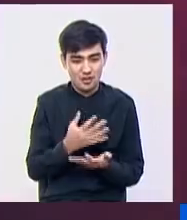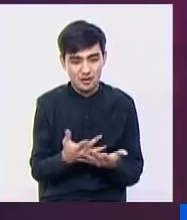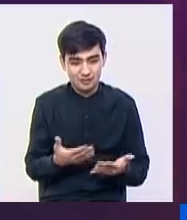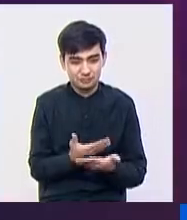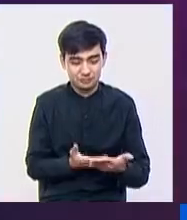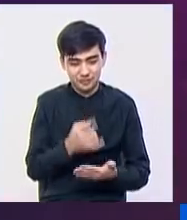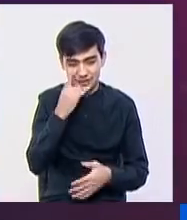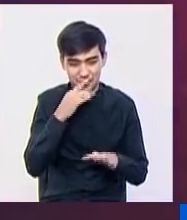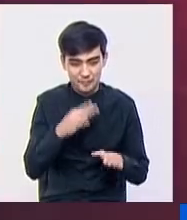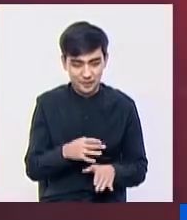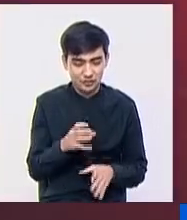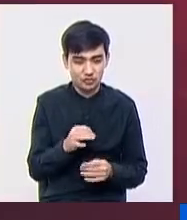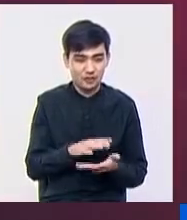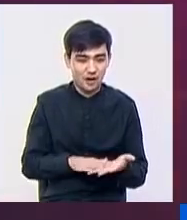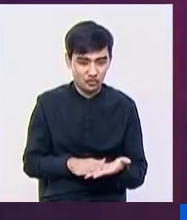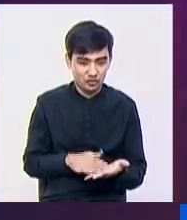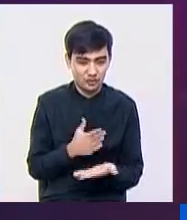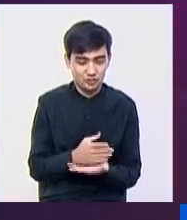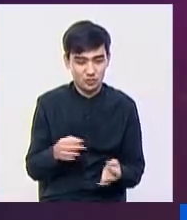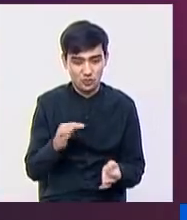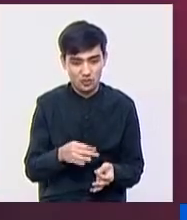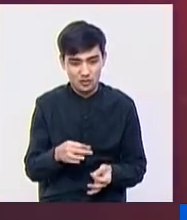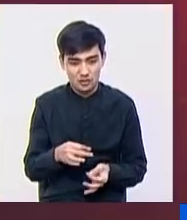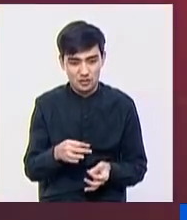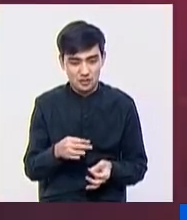предупреждения, казахстанцы продолжают проявлять поразительную